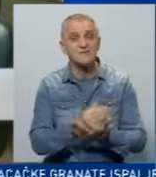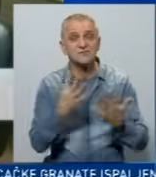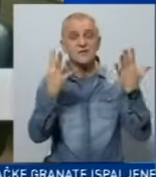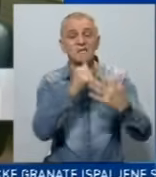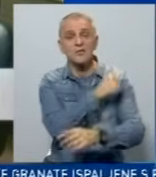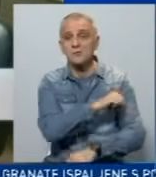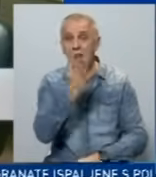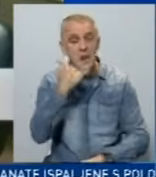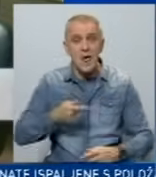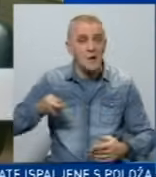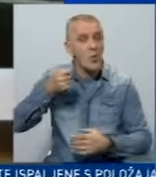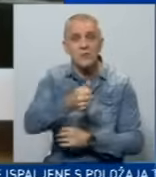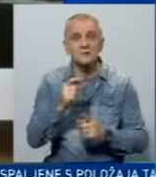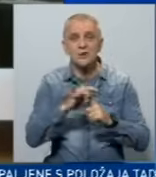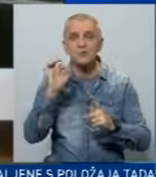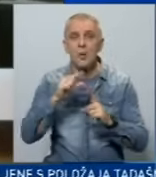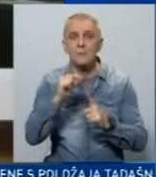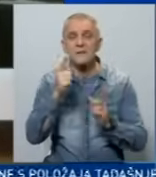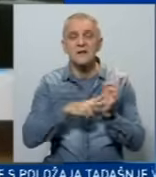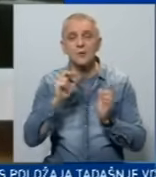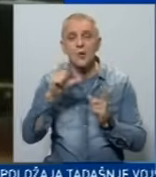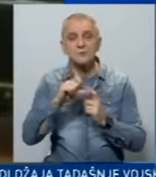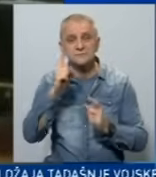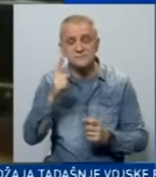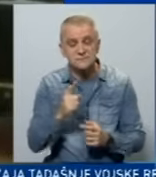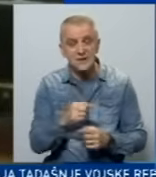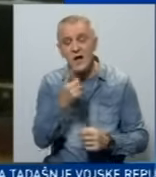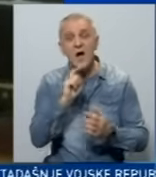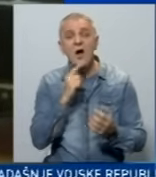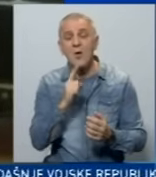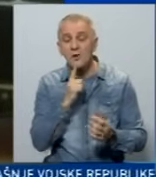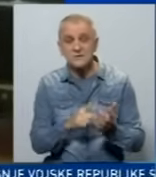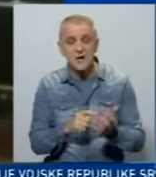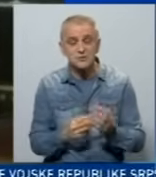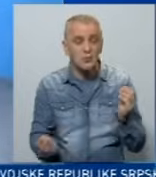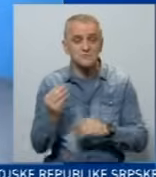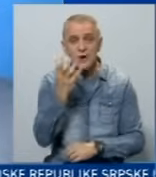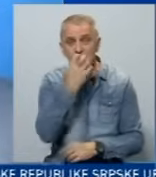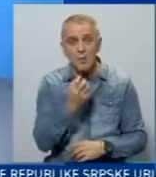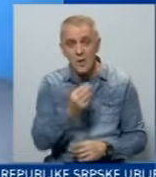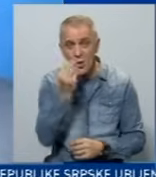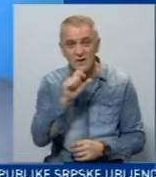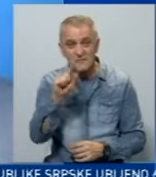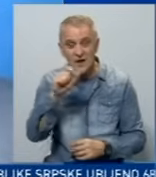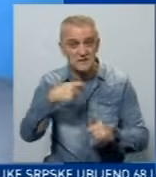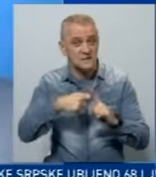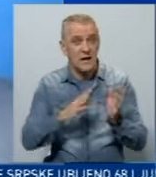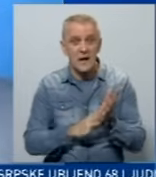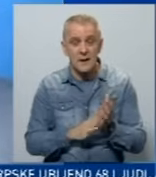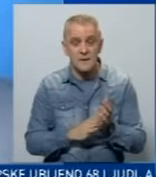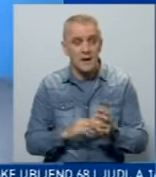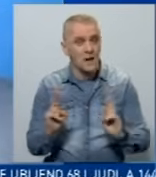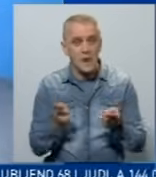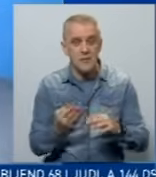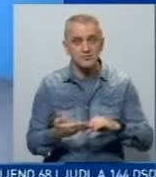godina nemaju uplaćene doprinose. Dok prenose glas onih koji traže povećanje toplog obroka jer iznos od 12 konvertibilnih maraka ne